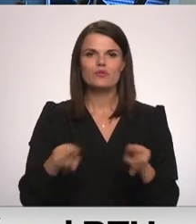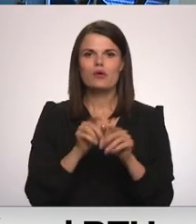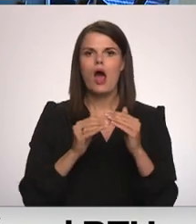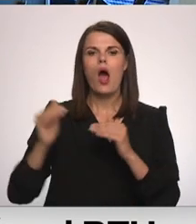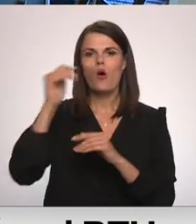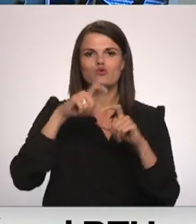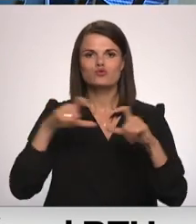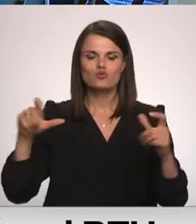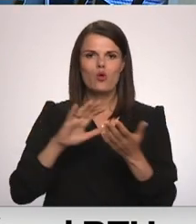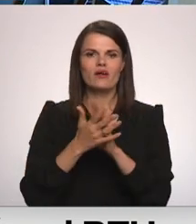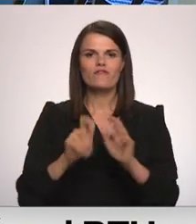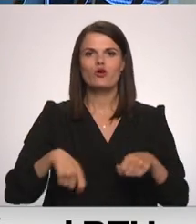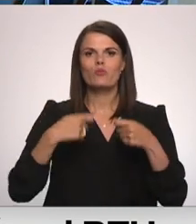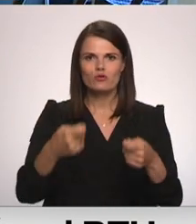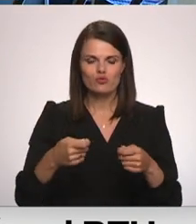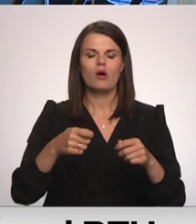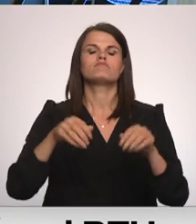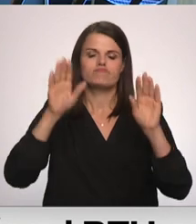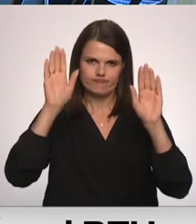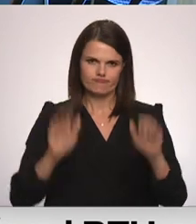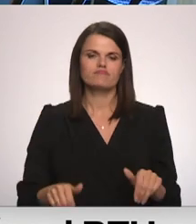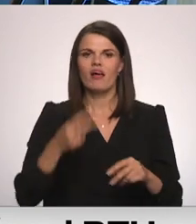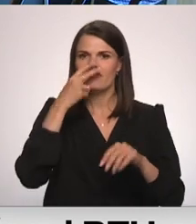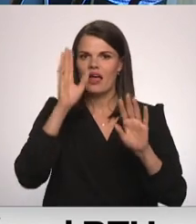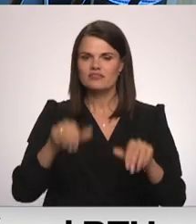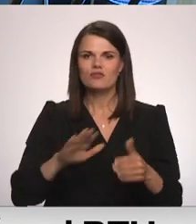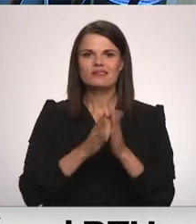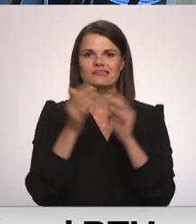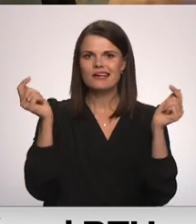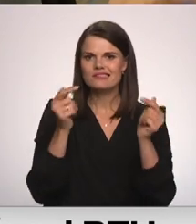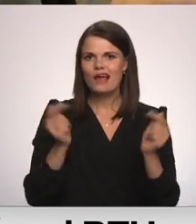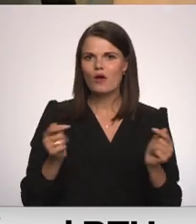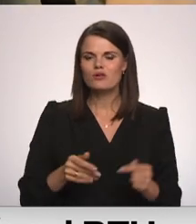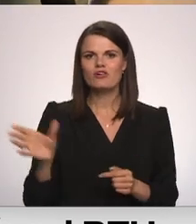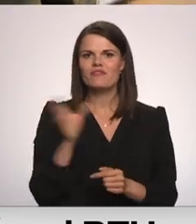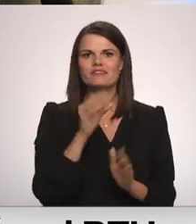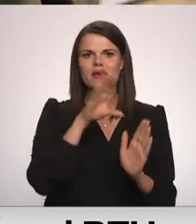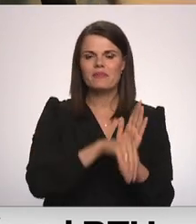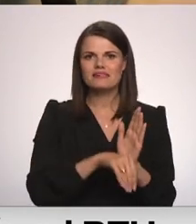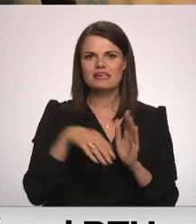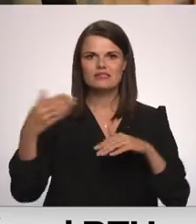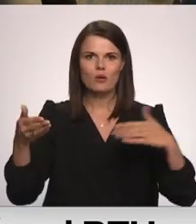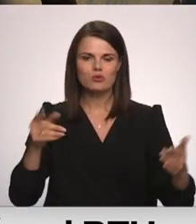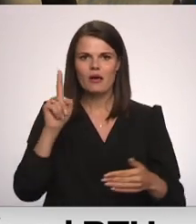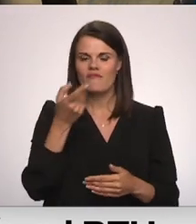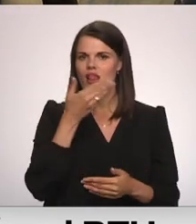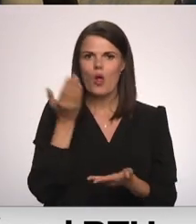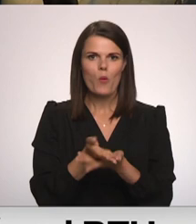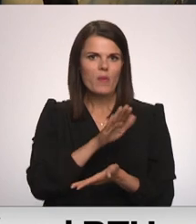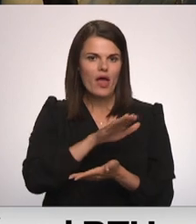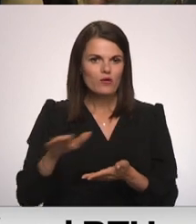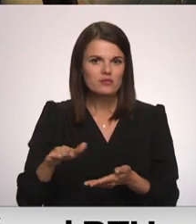augstskolu reformai ir dots starts. Neraugoties uz to, ka saskaņošana ar visām iesaistītajām pusēm vēl nav